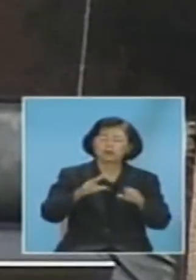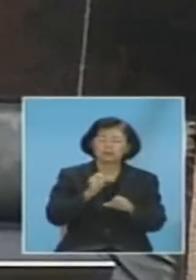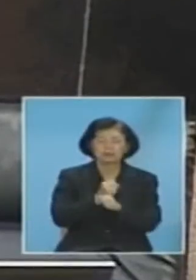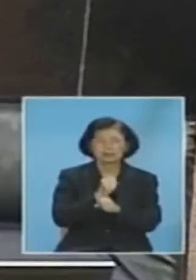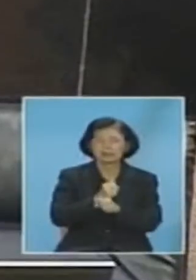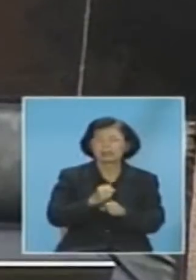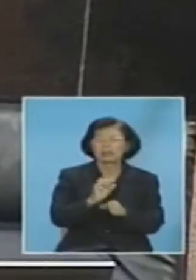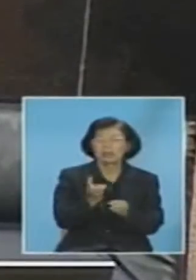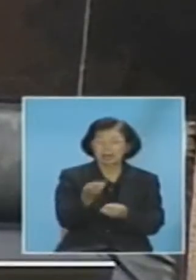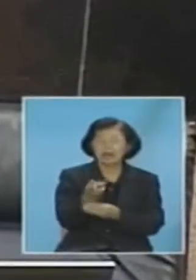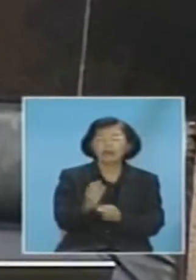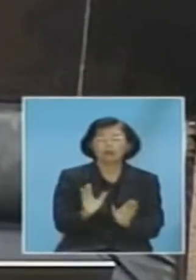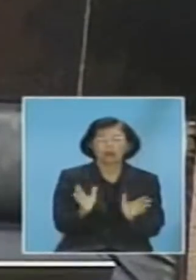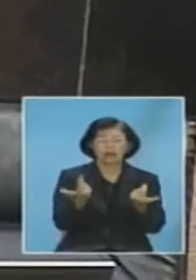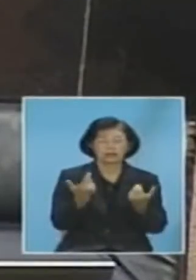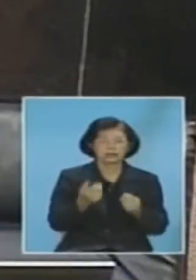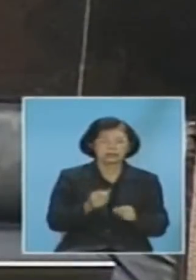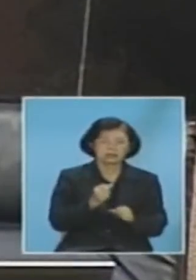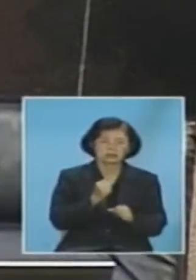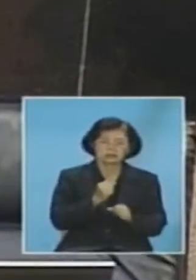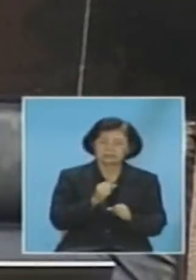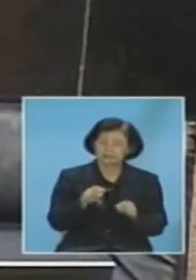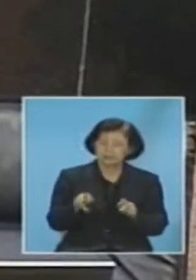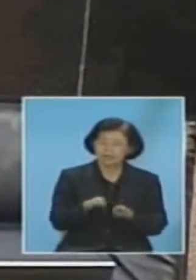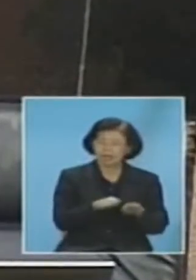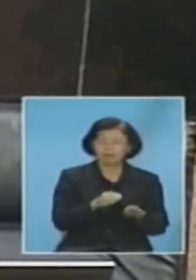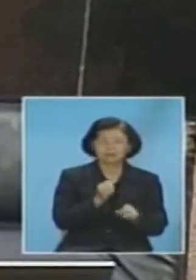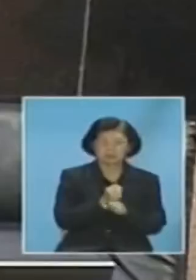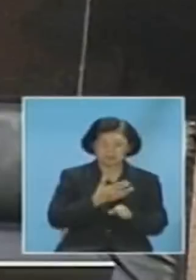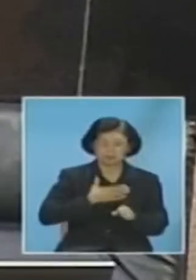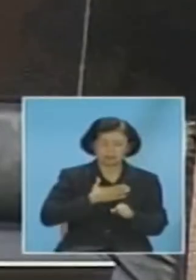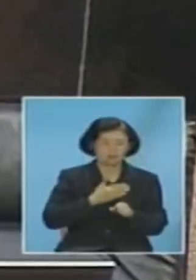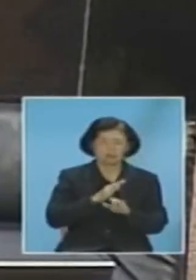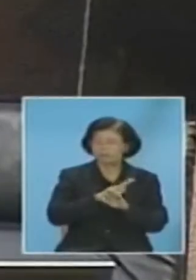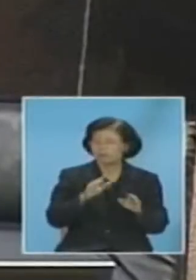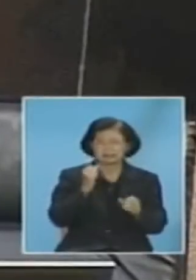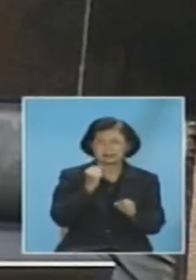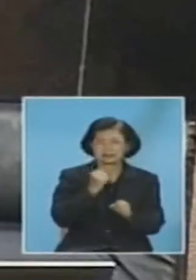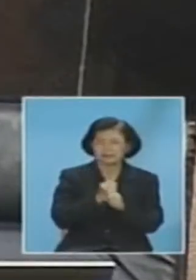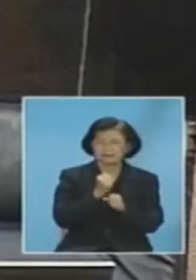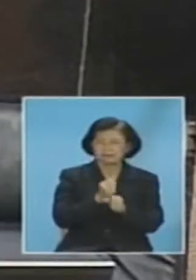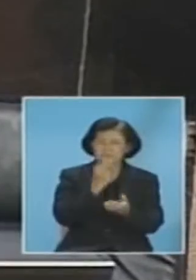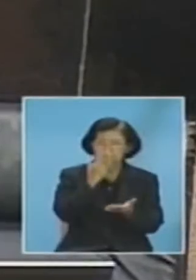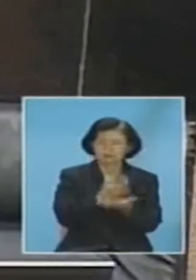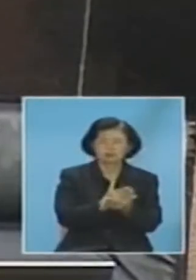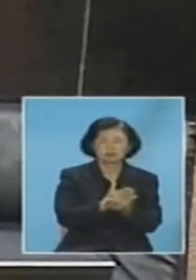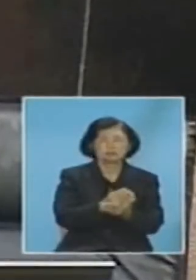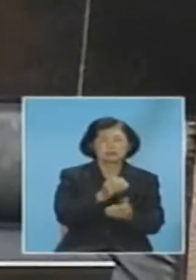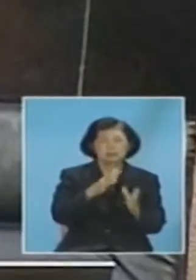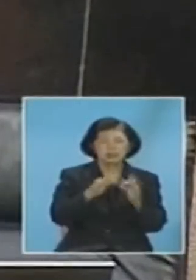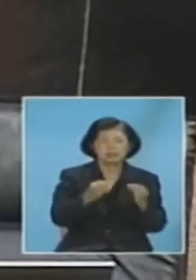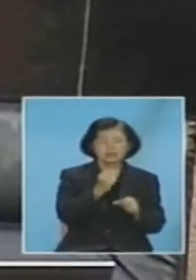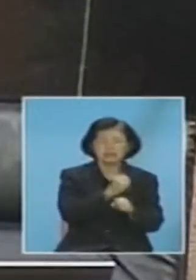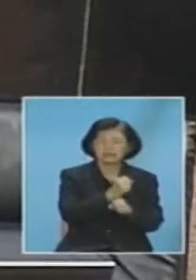ไปและพยายามให้เกิดความเชื่อที่ว่าดิฉันละเว้นไม่ระงับยับยั้งความเสียหายที่เกิ